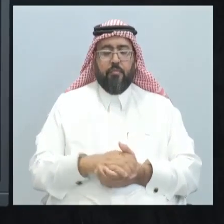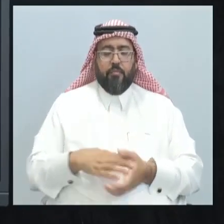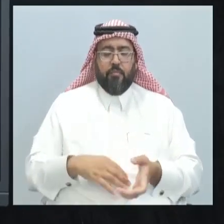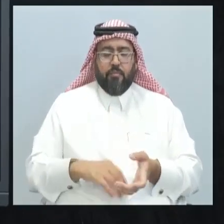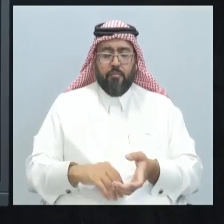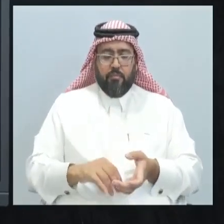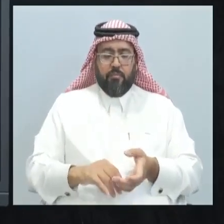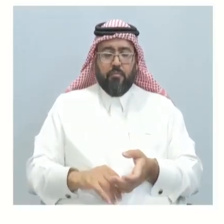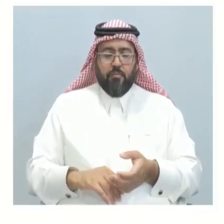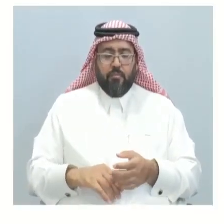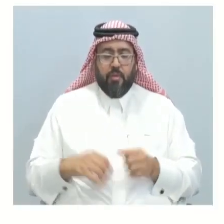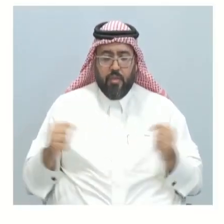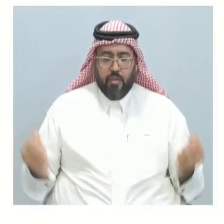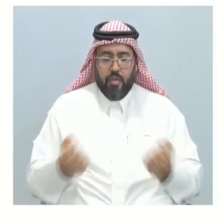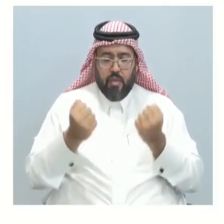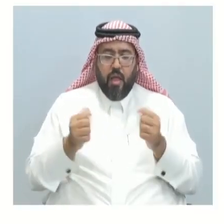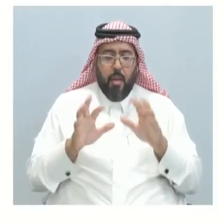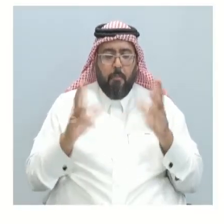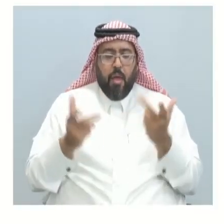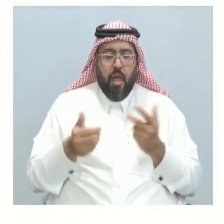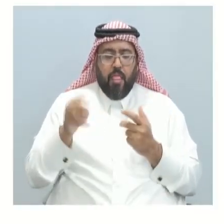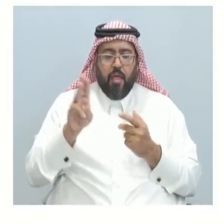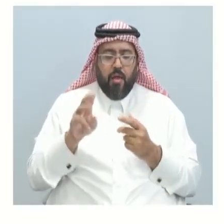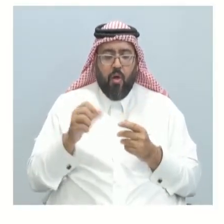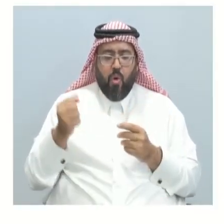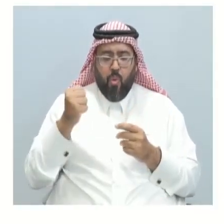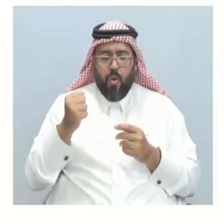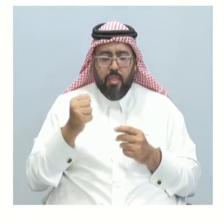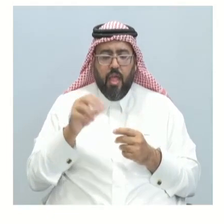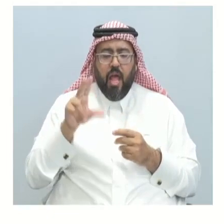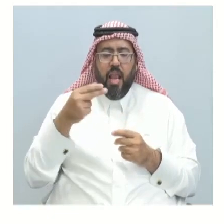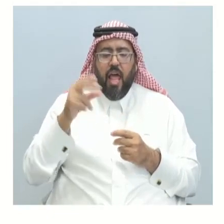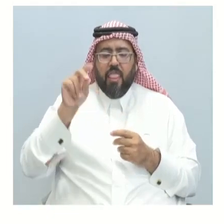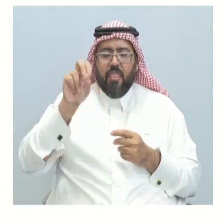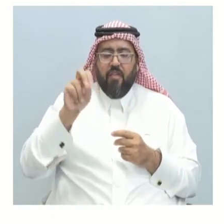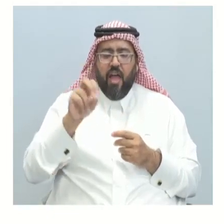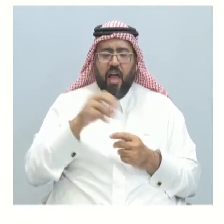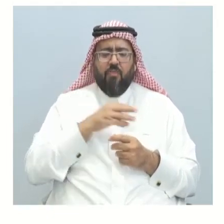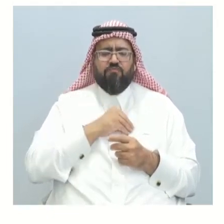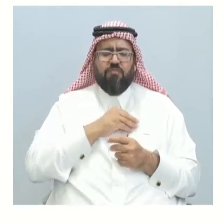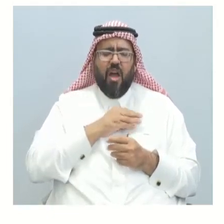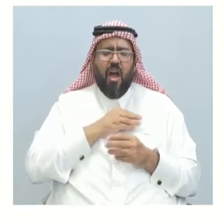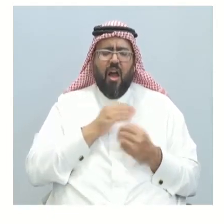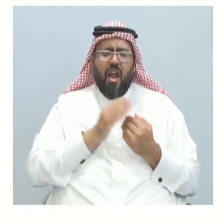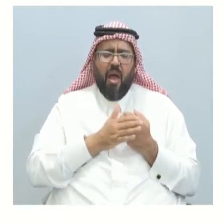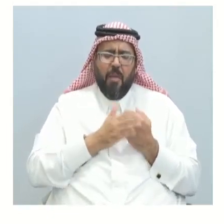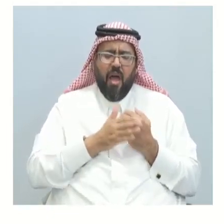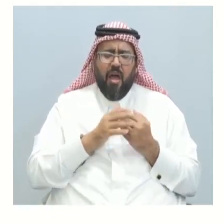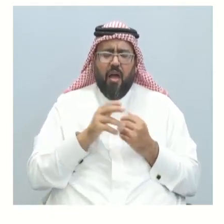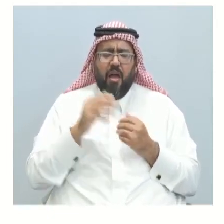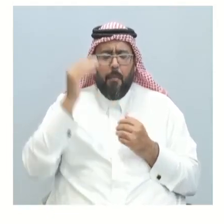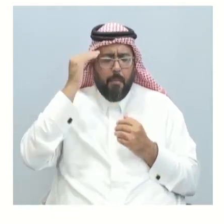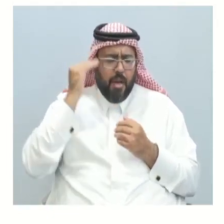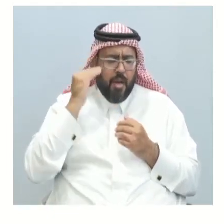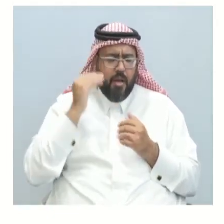لاهلي هنا في هذا النشاط ما اثر قوه العاطفه عند المراه على استقرار البيت وقوه الترابط بين